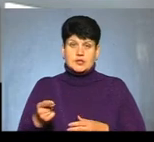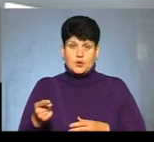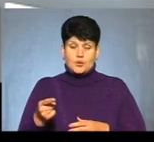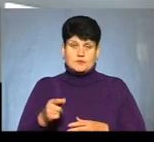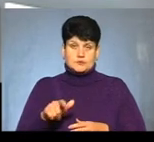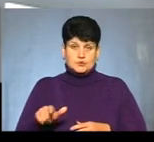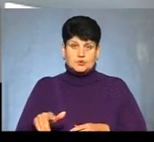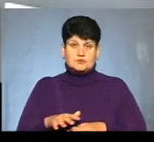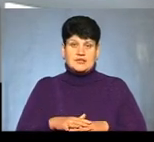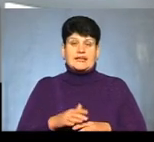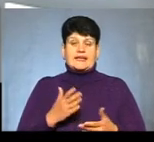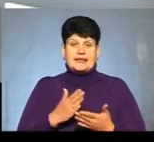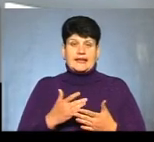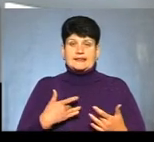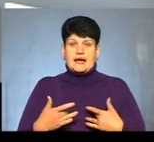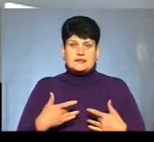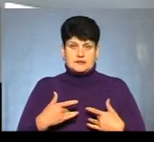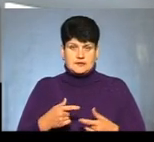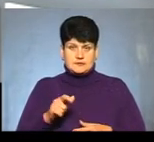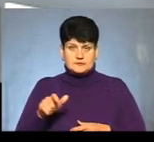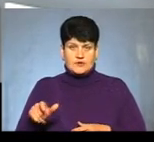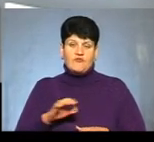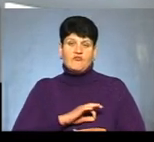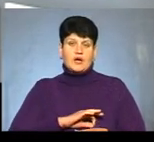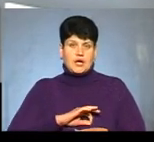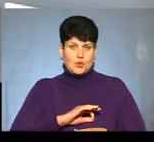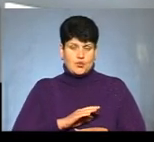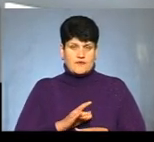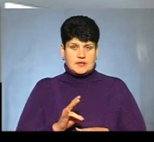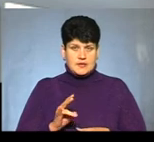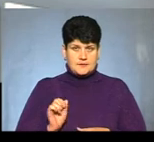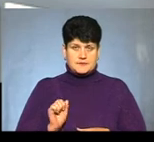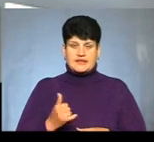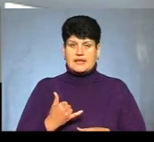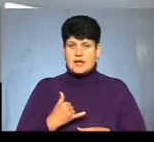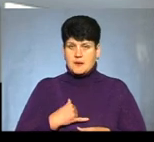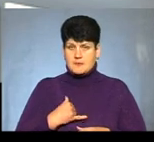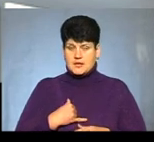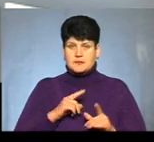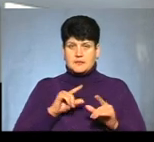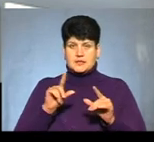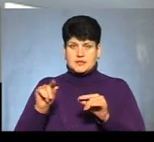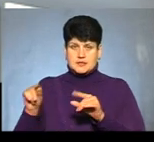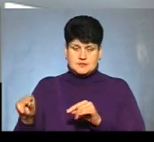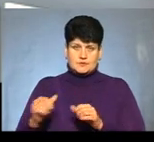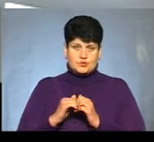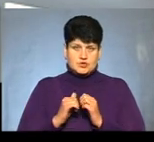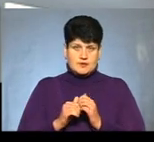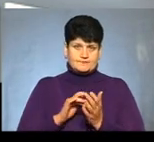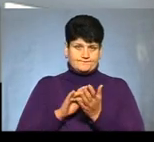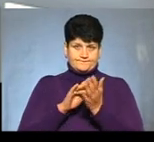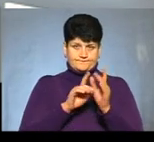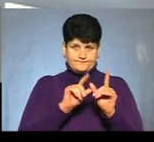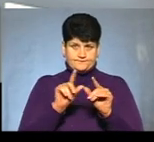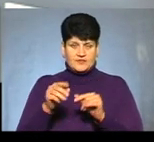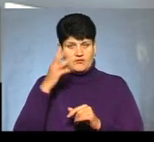нас, тернопільська публіка є театральною публікою. Вона є вихованою. Як для мене, бо ми їздимо по гастролях,